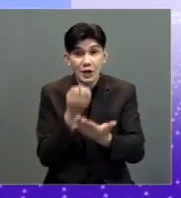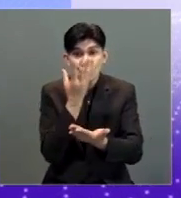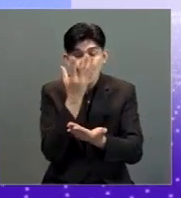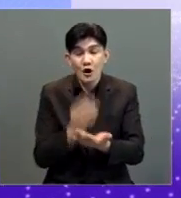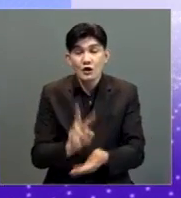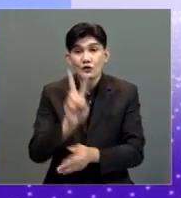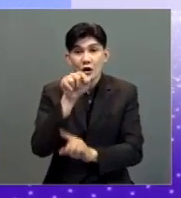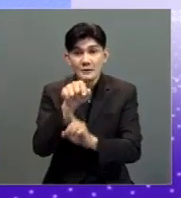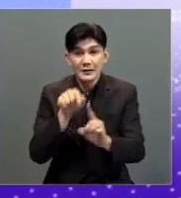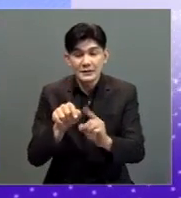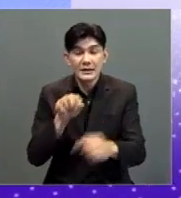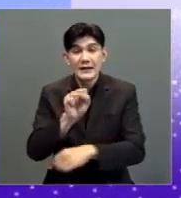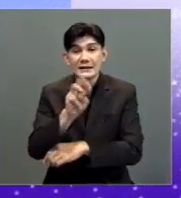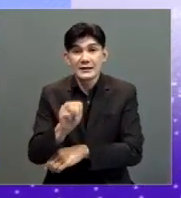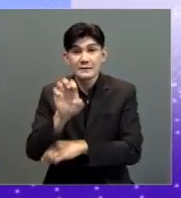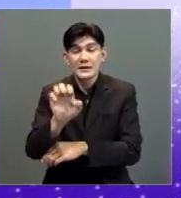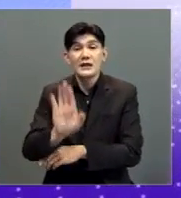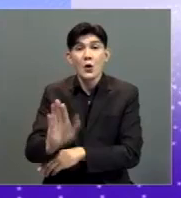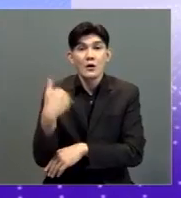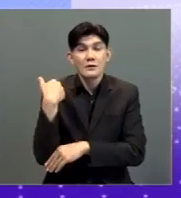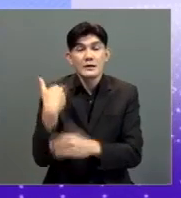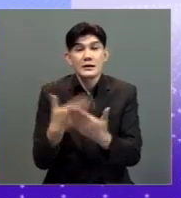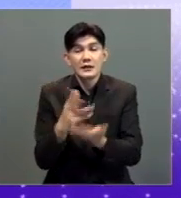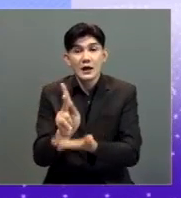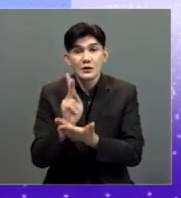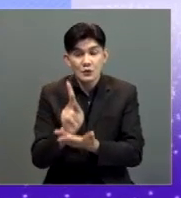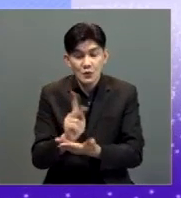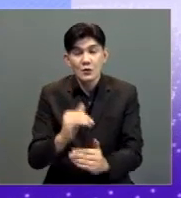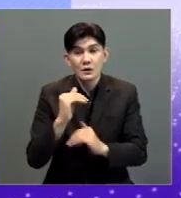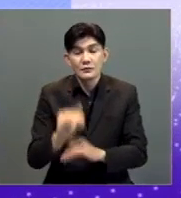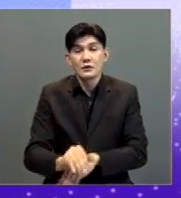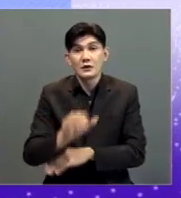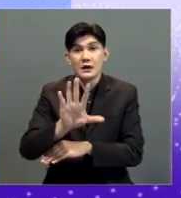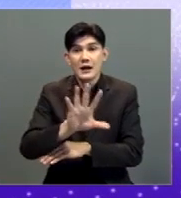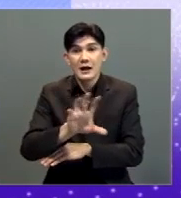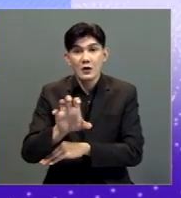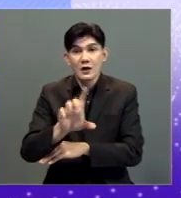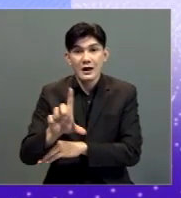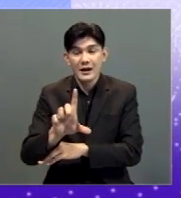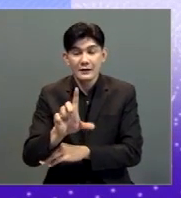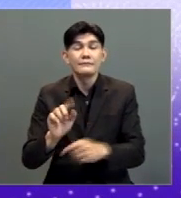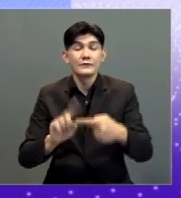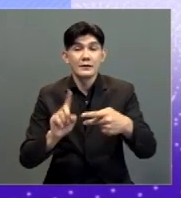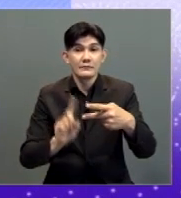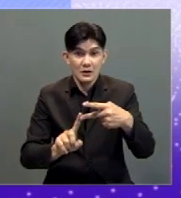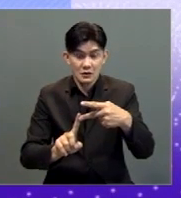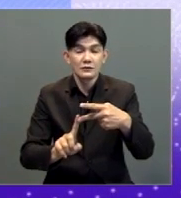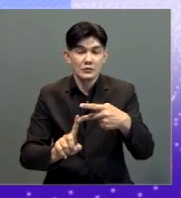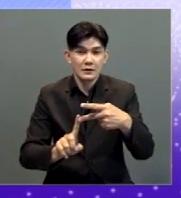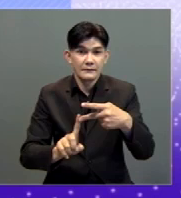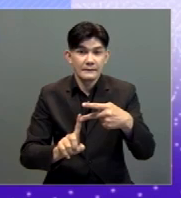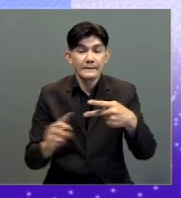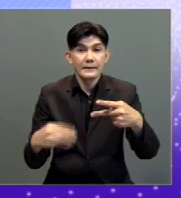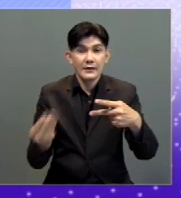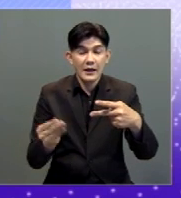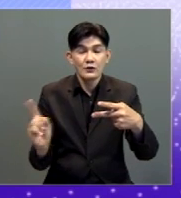เบี้ย 2% สำหรับ SME ซึ่งจะมีวงเงินสินเชื่อไม่เกิน500ล้านบาทส่วนในอีก1ส่วนค่ะจะเป็นส่วนที่